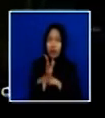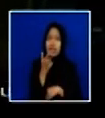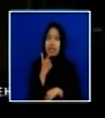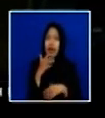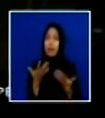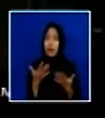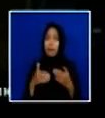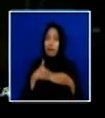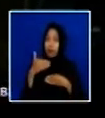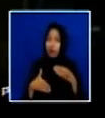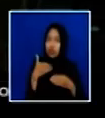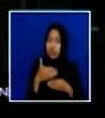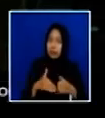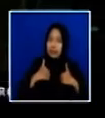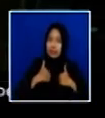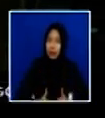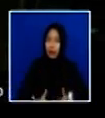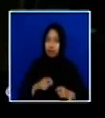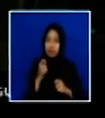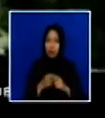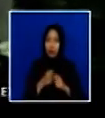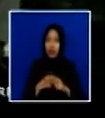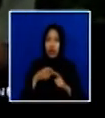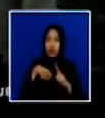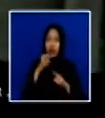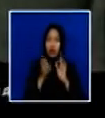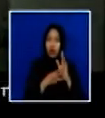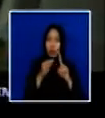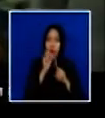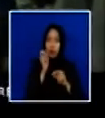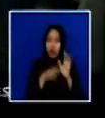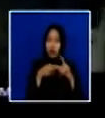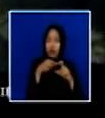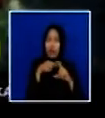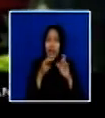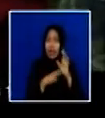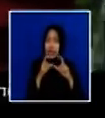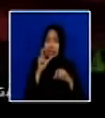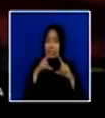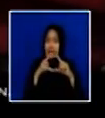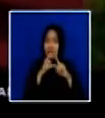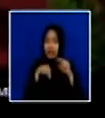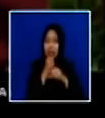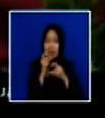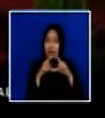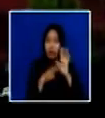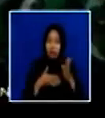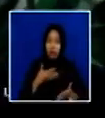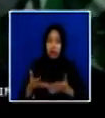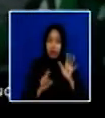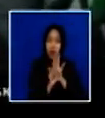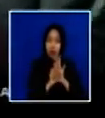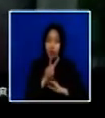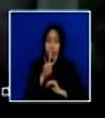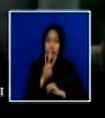dengan proses penyiapan dan pembentukan komponen cadangan ini pada acara sosialisasi undang-undang nomor 23 tahun 2019 ini